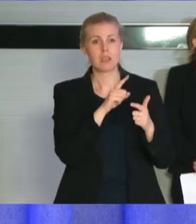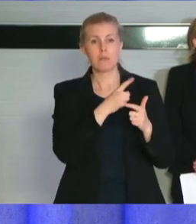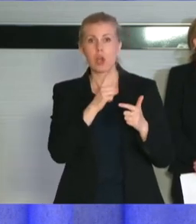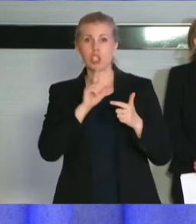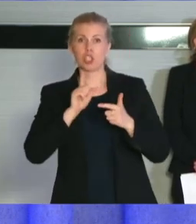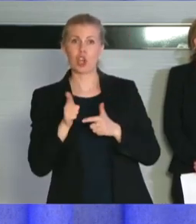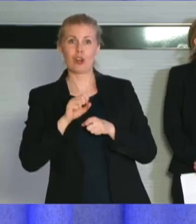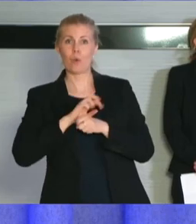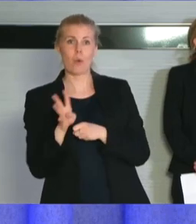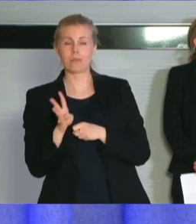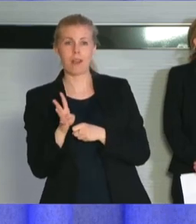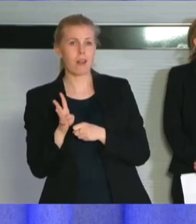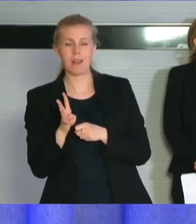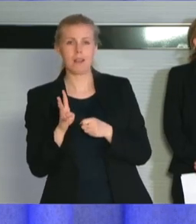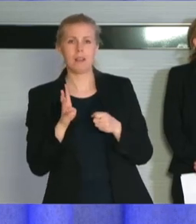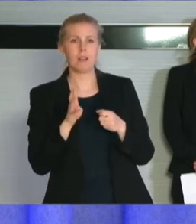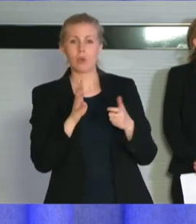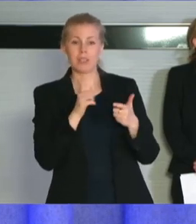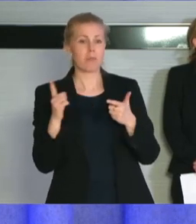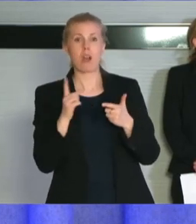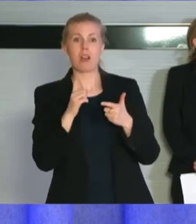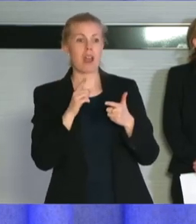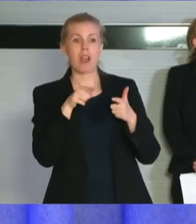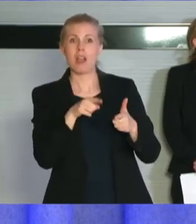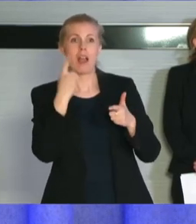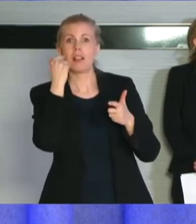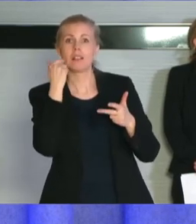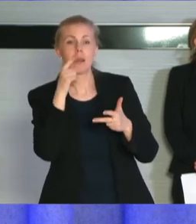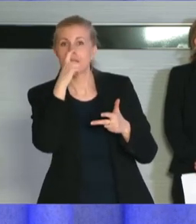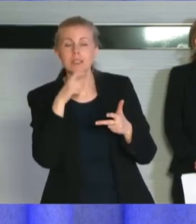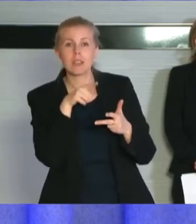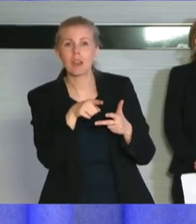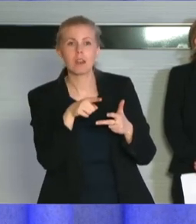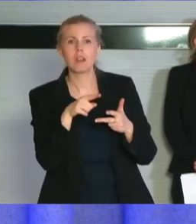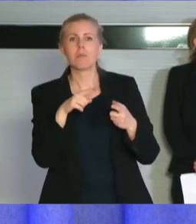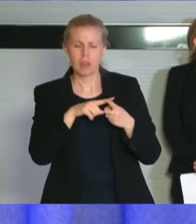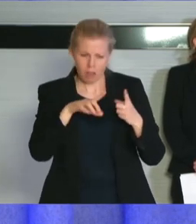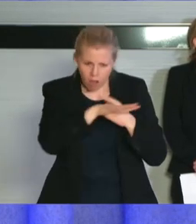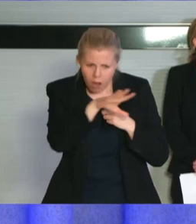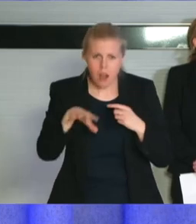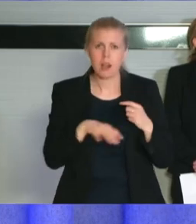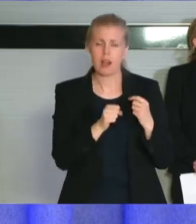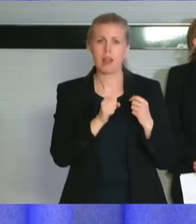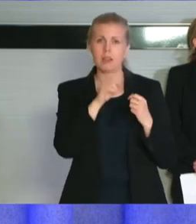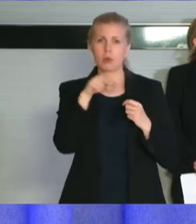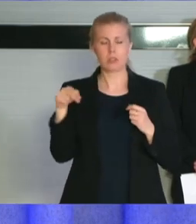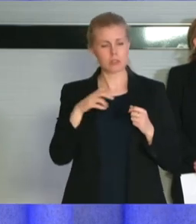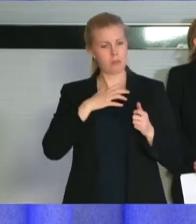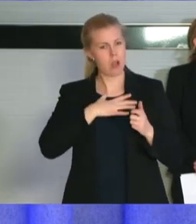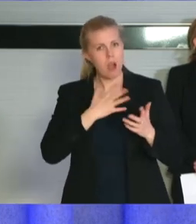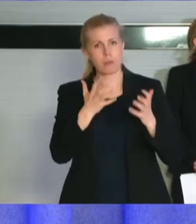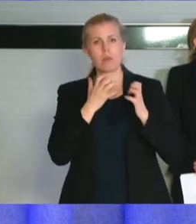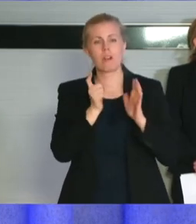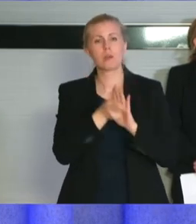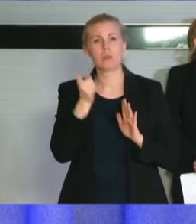koronasyke, ikke bare for eldre mennesker, men for alle i Norge som har behov for hjelp, akutt hjelp i